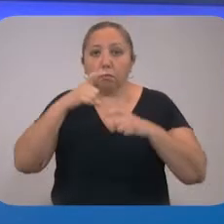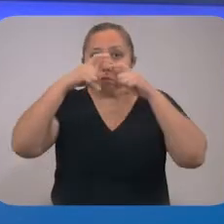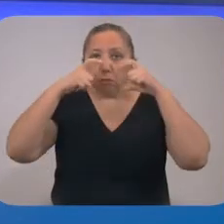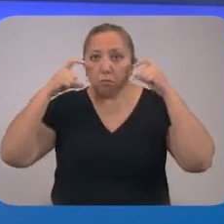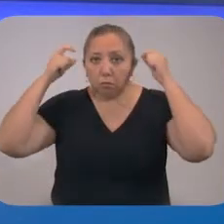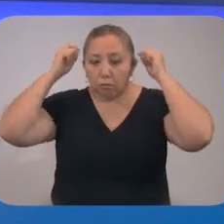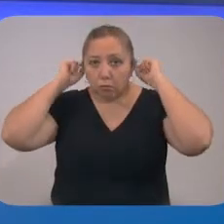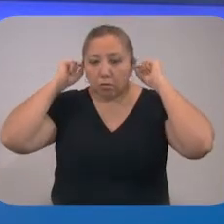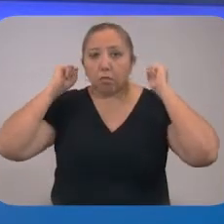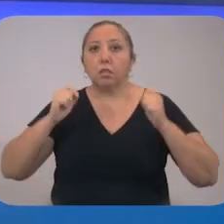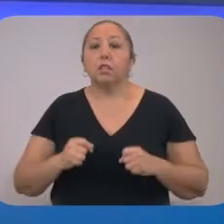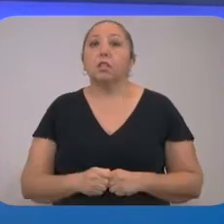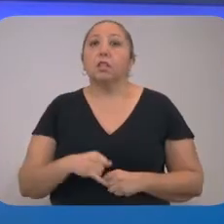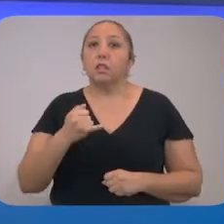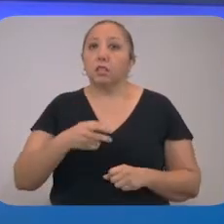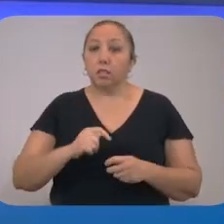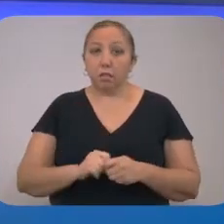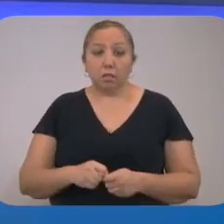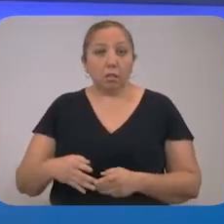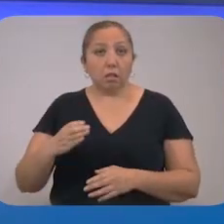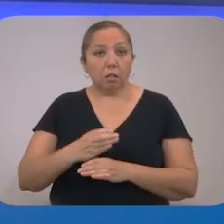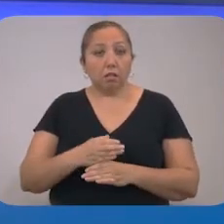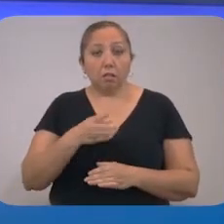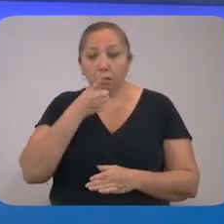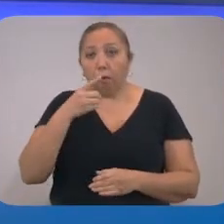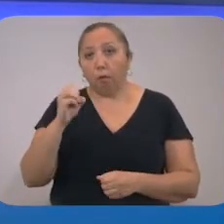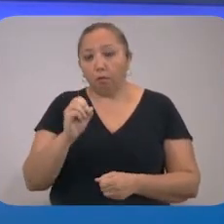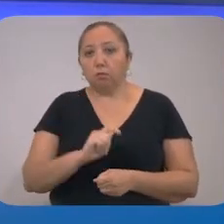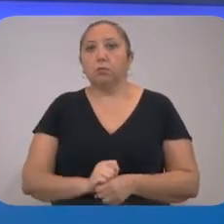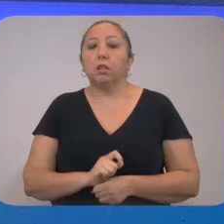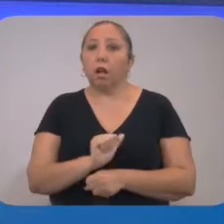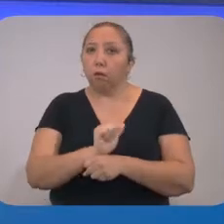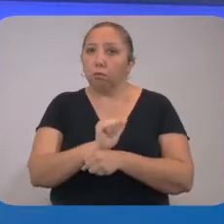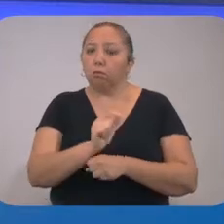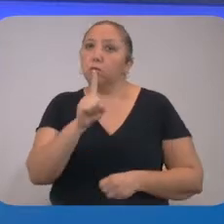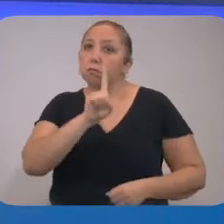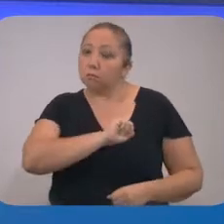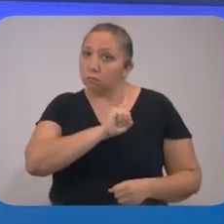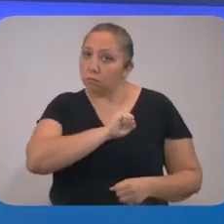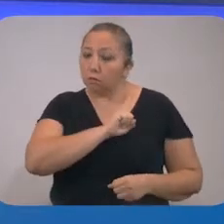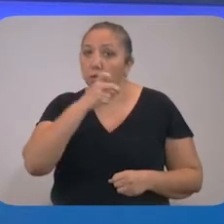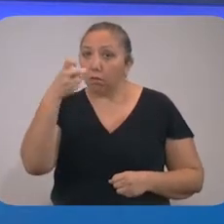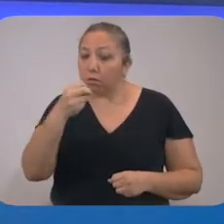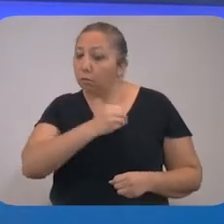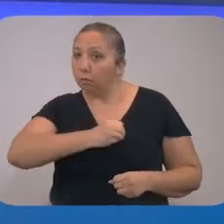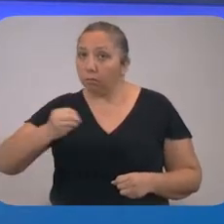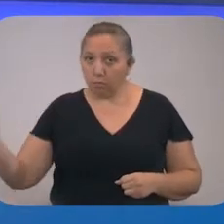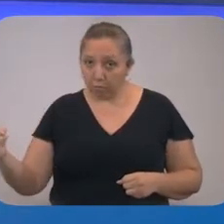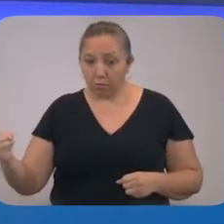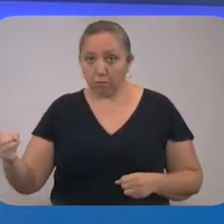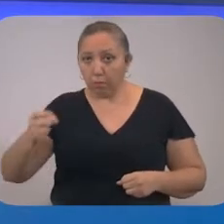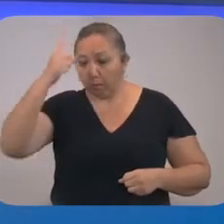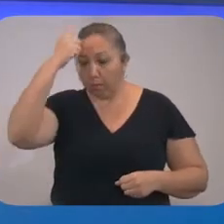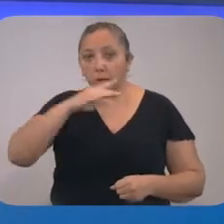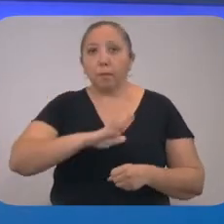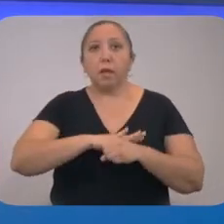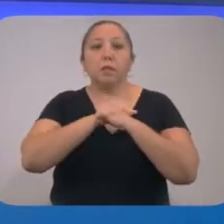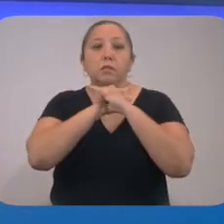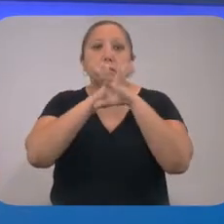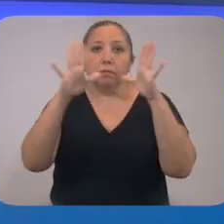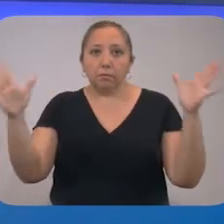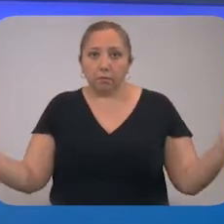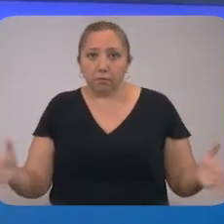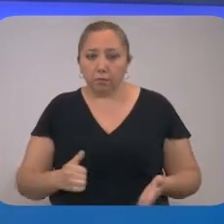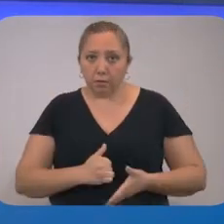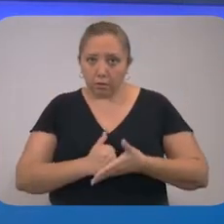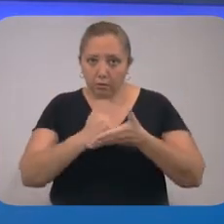betik. Usted lo yohel tolak bash, yola le talamil hela, ojalá chiluka tanto ku hek aptik helas chikulilo. Tu número